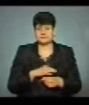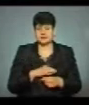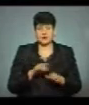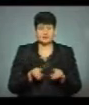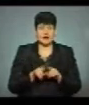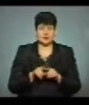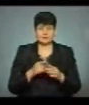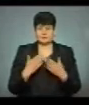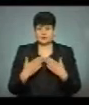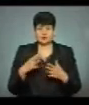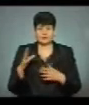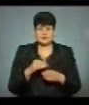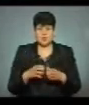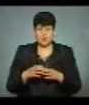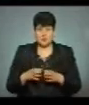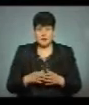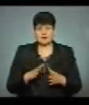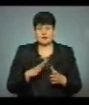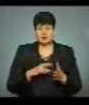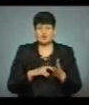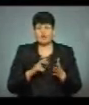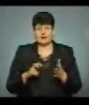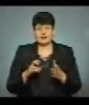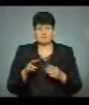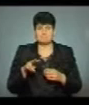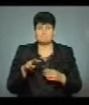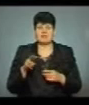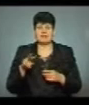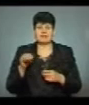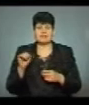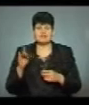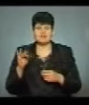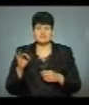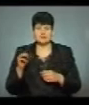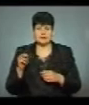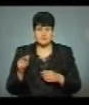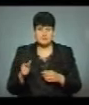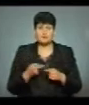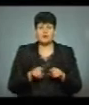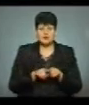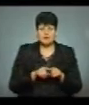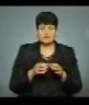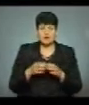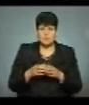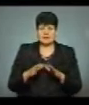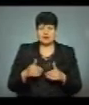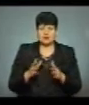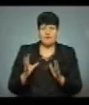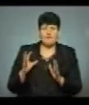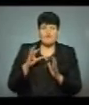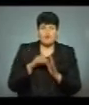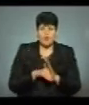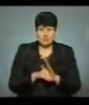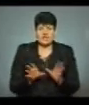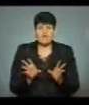підхід до всіх громад, а зробили якесь певне виключення для Млиновецької громади, тому що інші громади такого ж формату рекомендовані до входження і